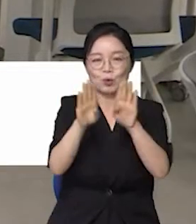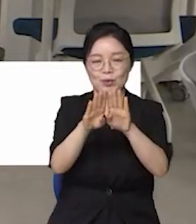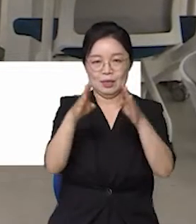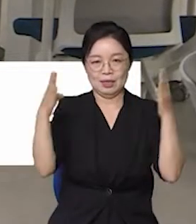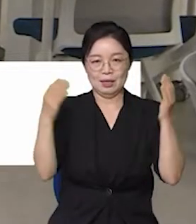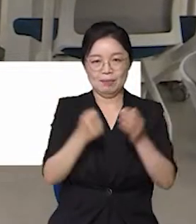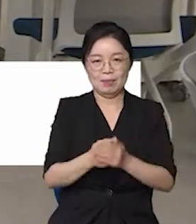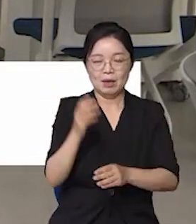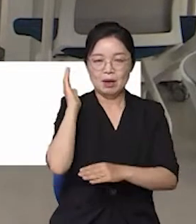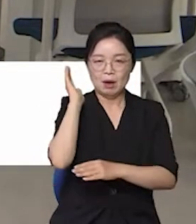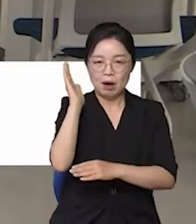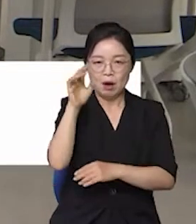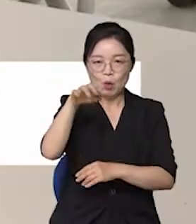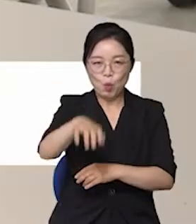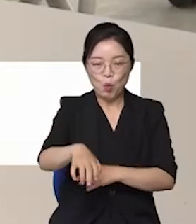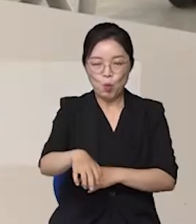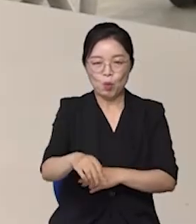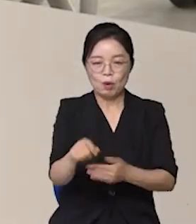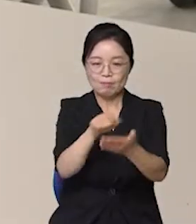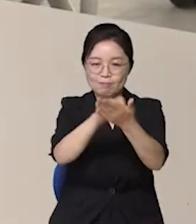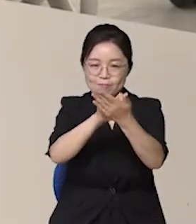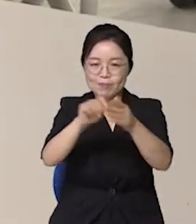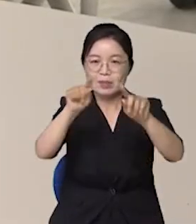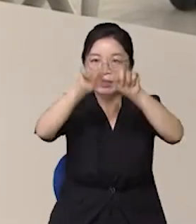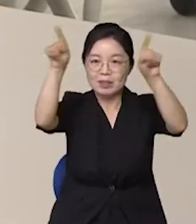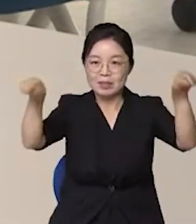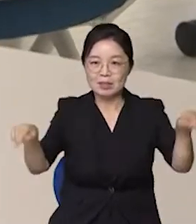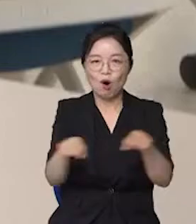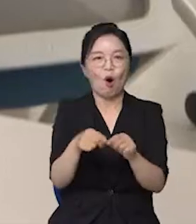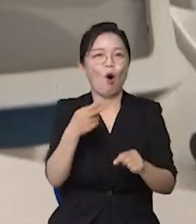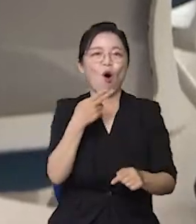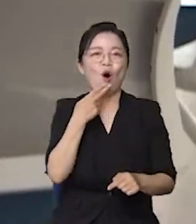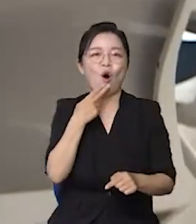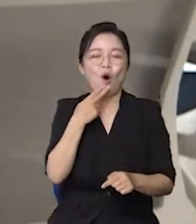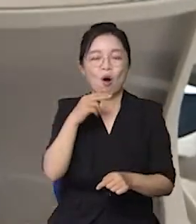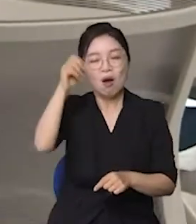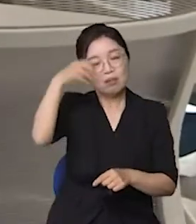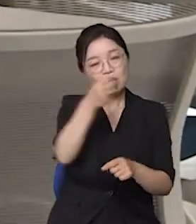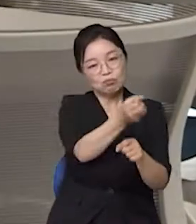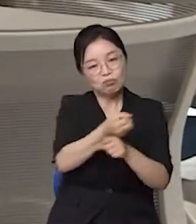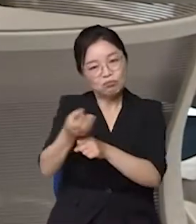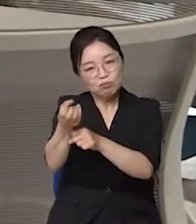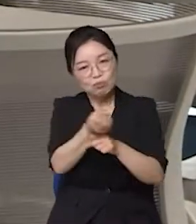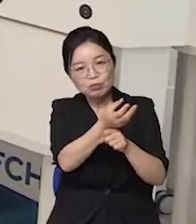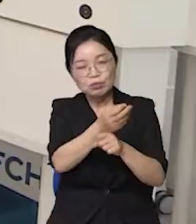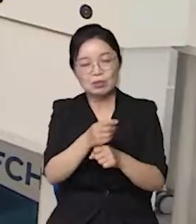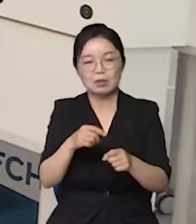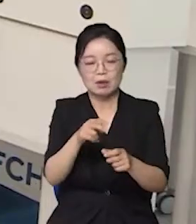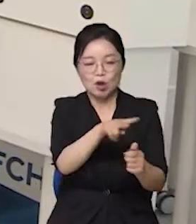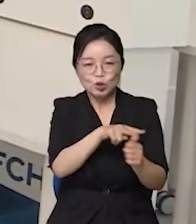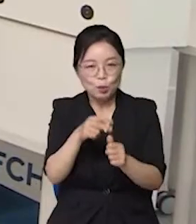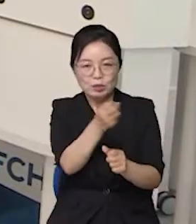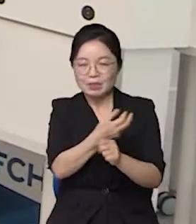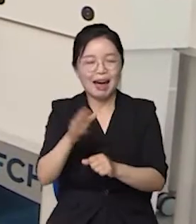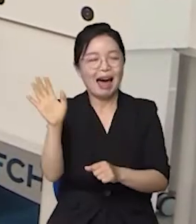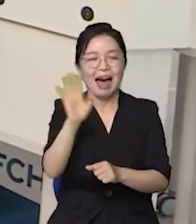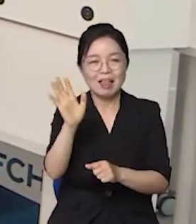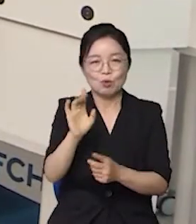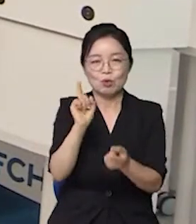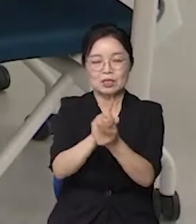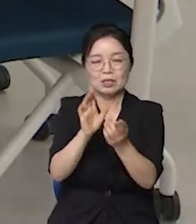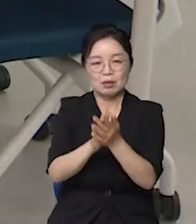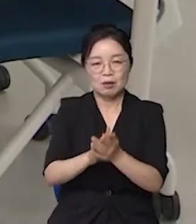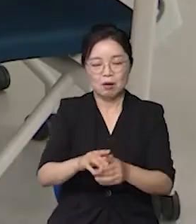한국에너지공과대학은 강의실에 칠판이 없습니다. 일반적인 정보 전달보다는 토론 중심의 교육으로 학생들 스스로